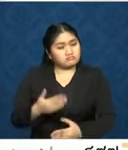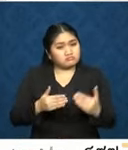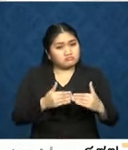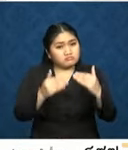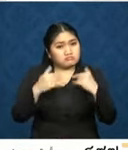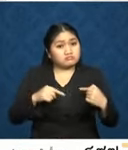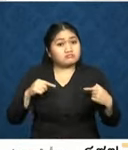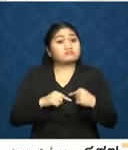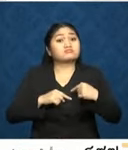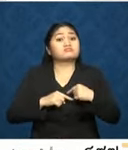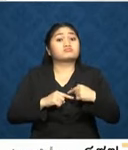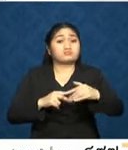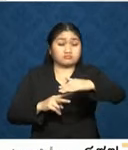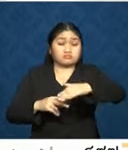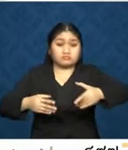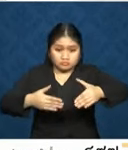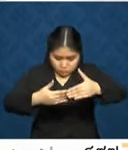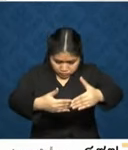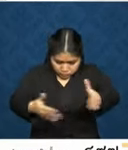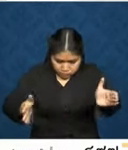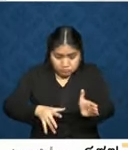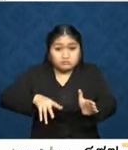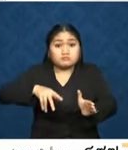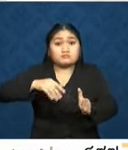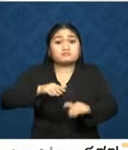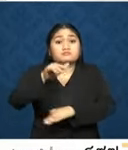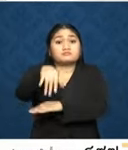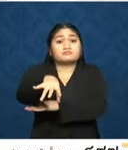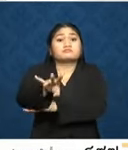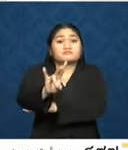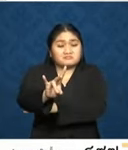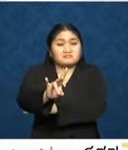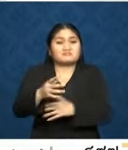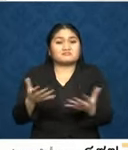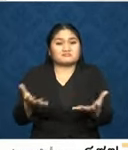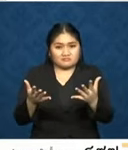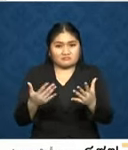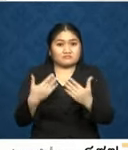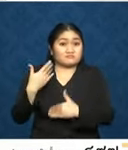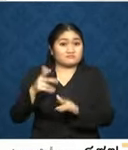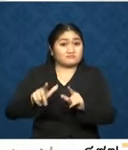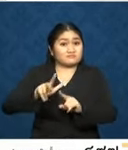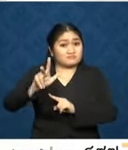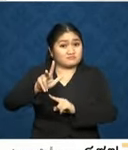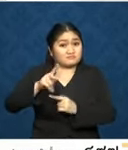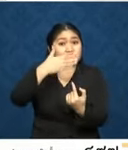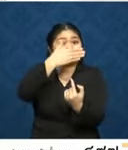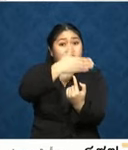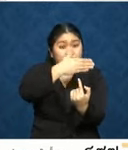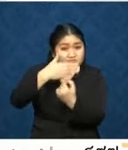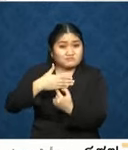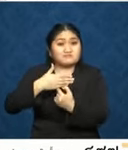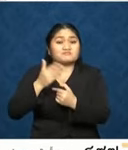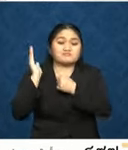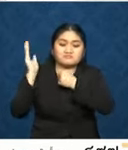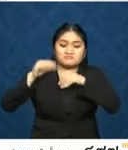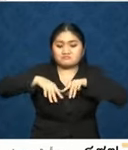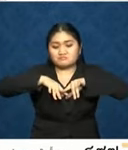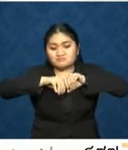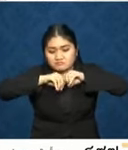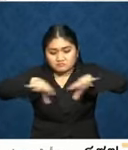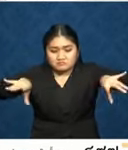เหลือพระราม 7ที่ทิ้งล้างนะครับเรื่องสุดท้ายที่ผมเคยหารือผ่านสภาแห่งนี้คือเรื่องป้ายโฆษณาเถื่อนเหตุผลที่ผมต้องนำ